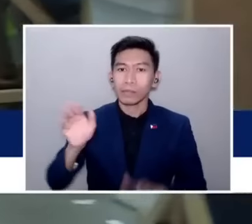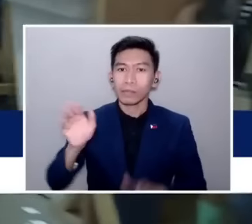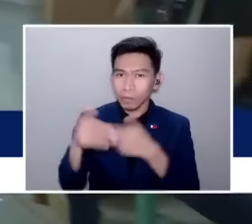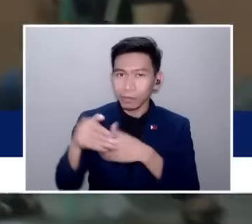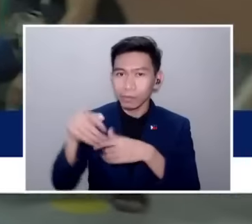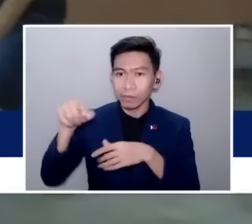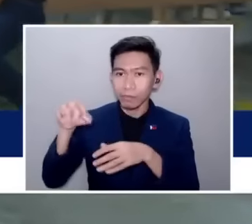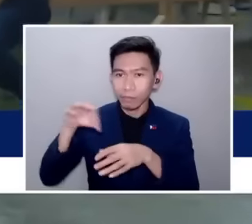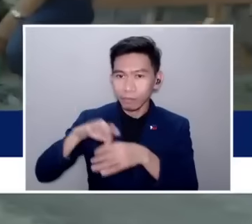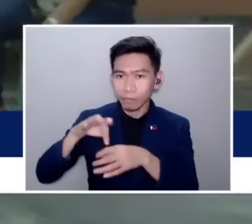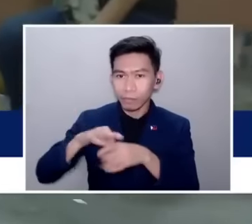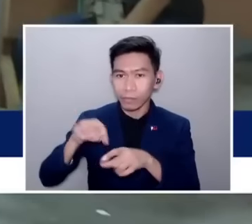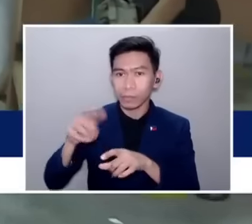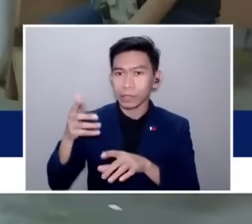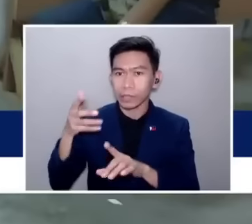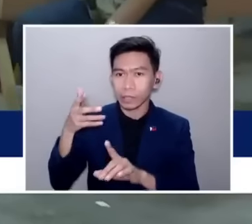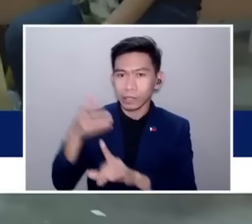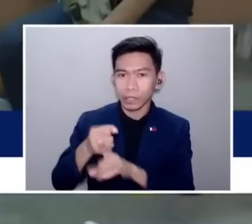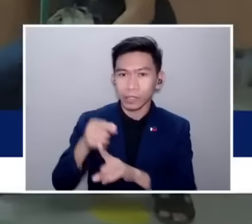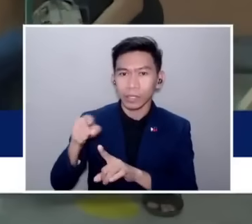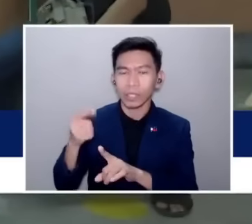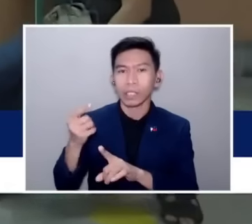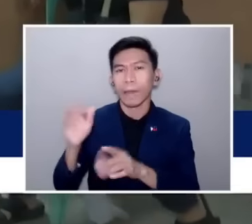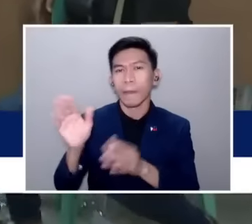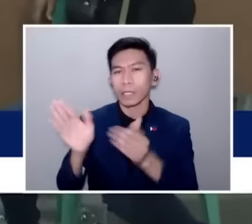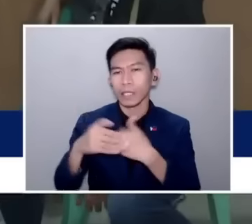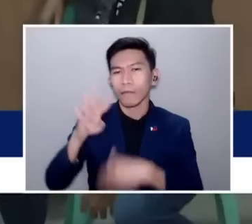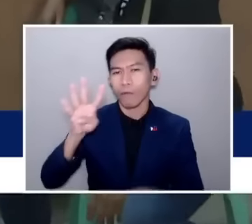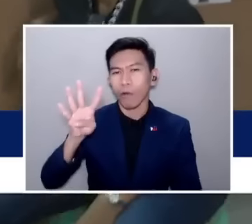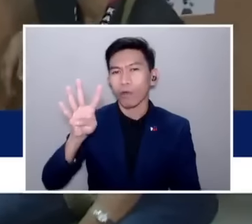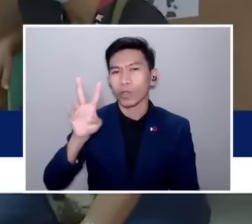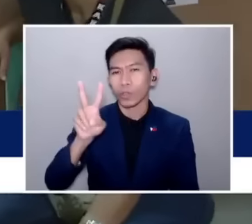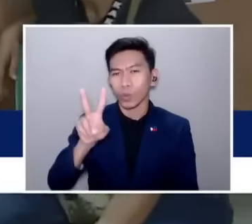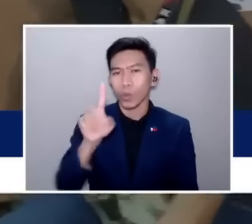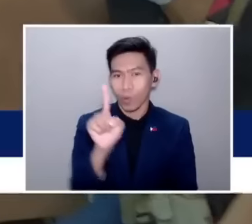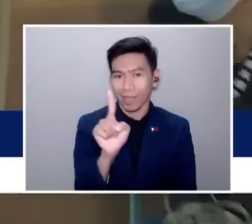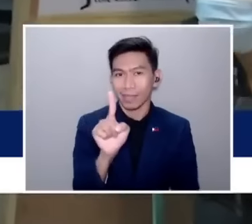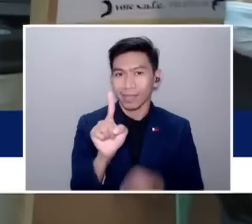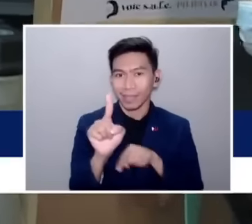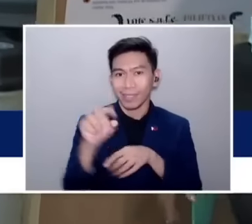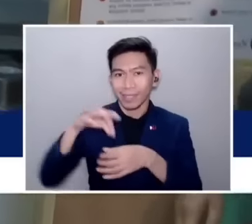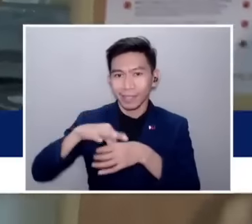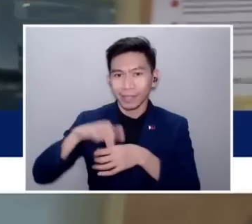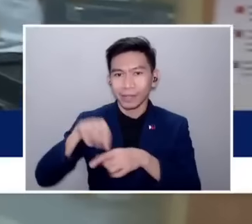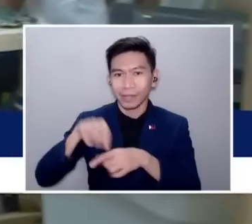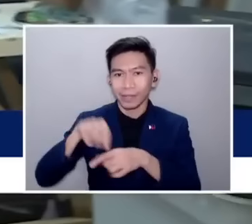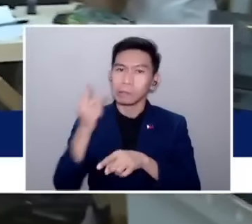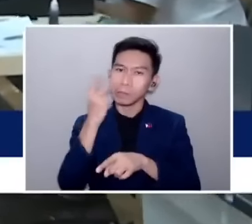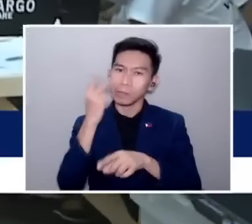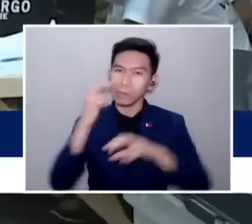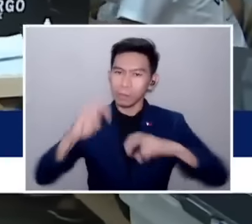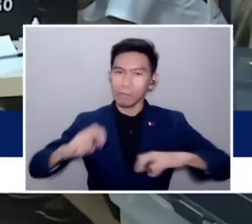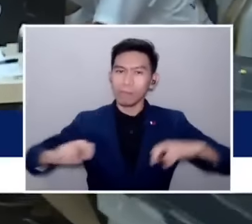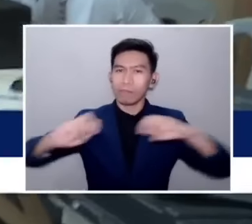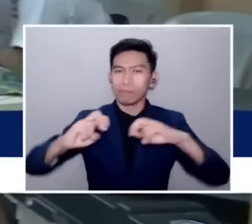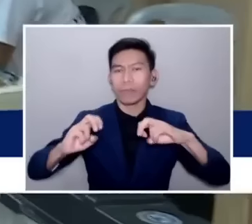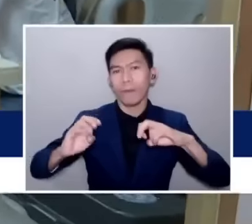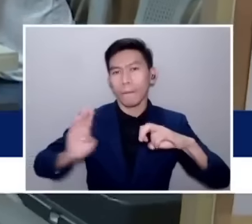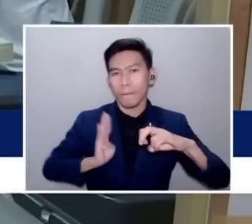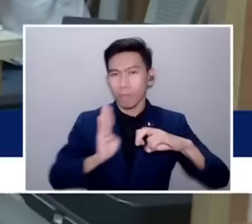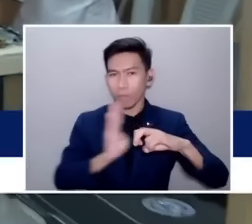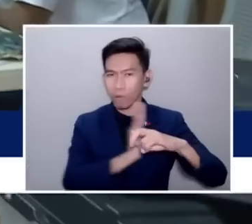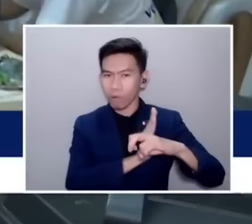precinct 421. At inyong nakikita, ano, nandito pa yung ating mga miyembro ng electoral board, may mga